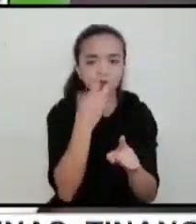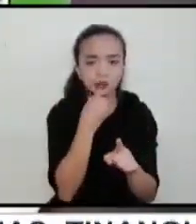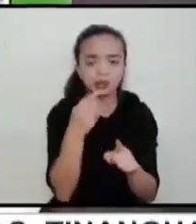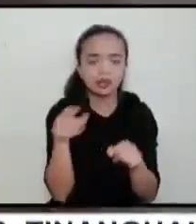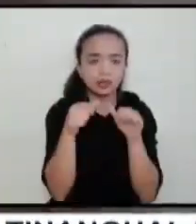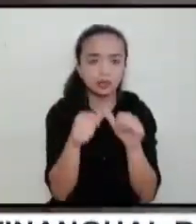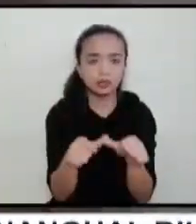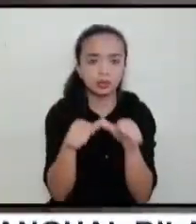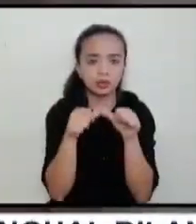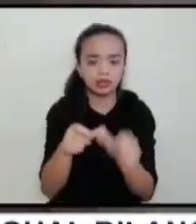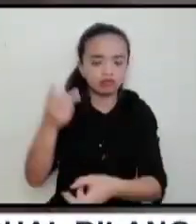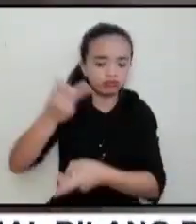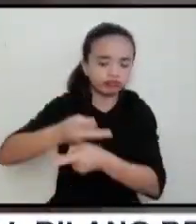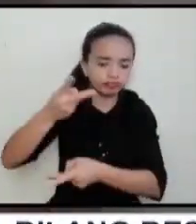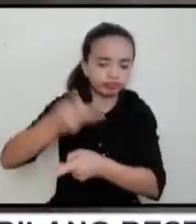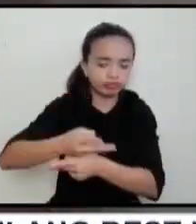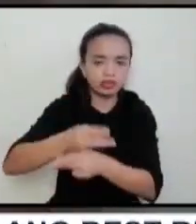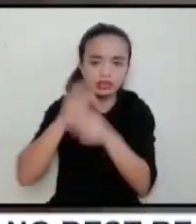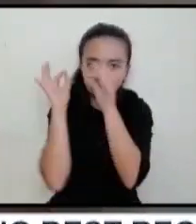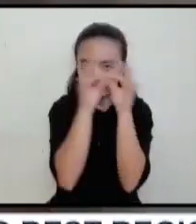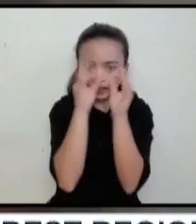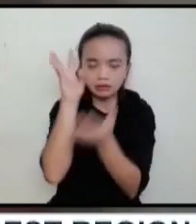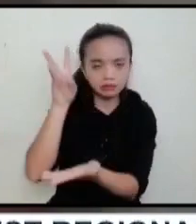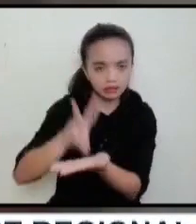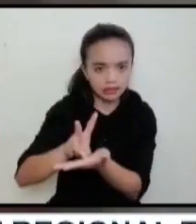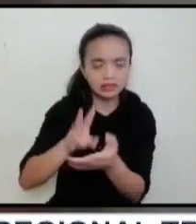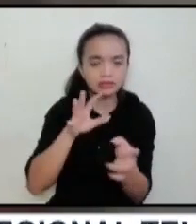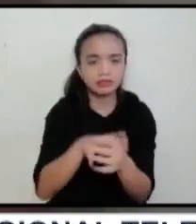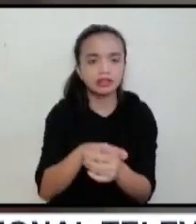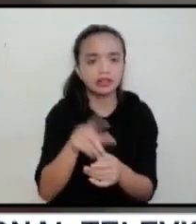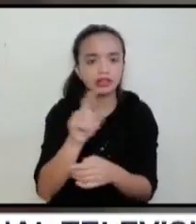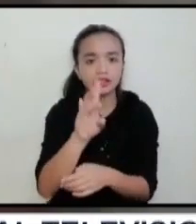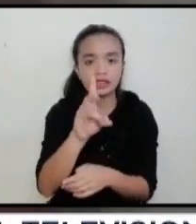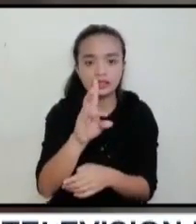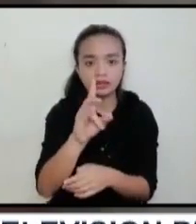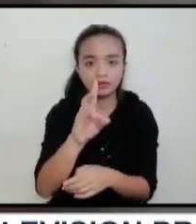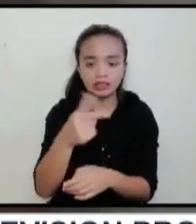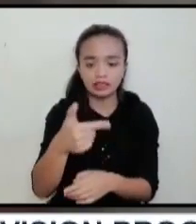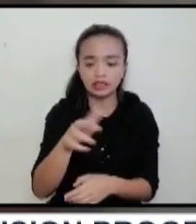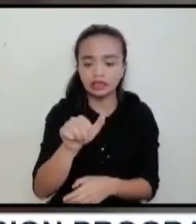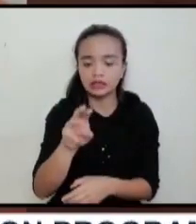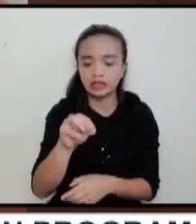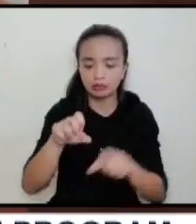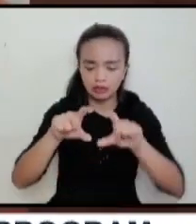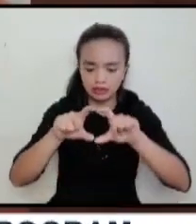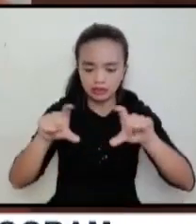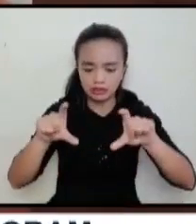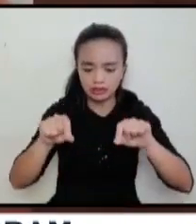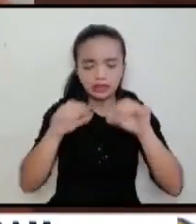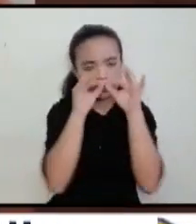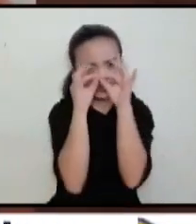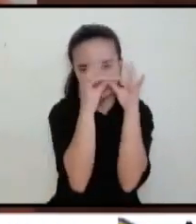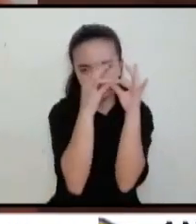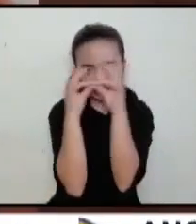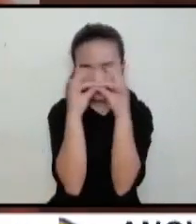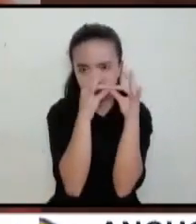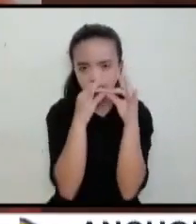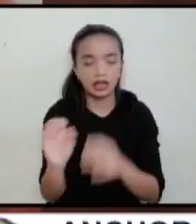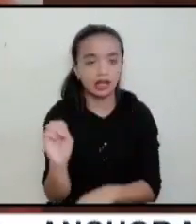drug den. Nasabat sa operasyon ang 17 gramo ng pinaghihinalaang shabu na nagkakahalaga ng